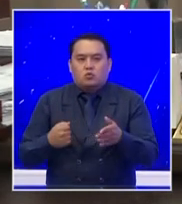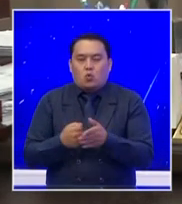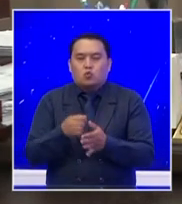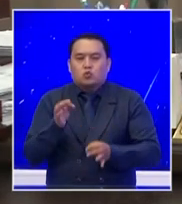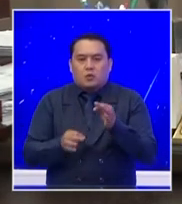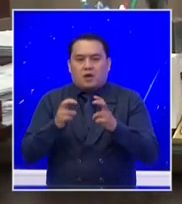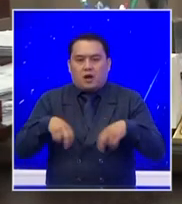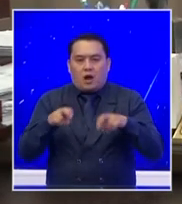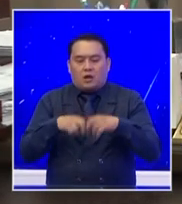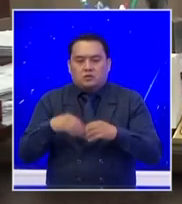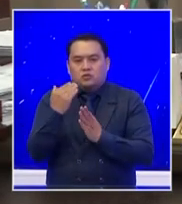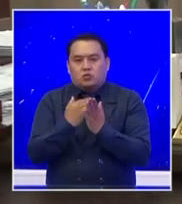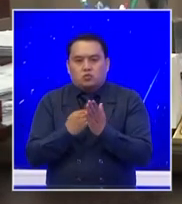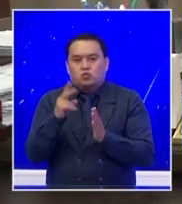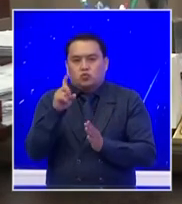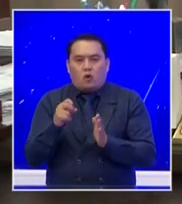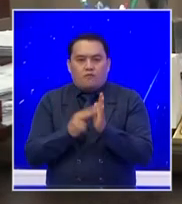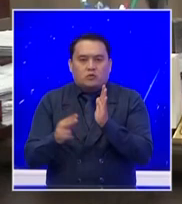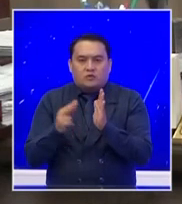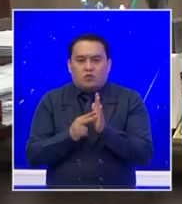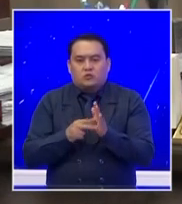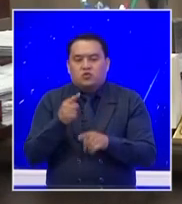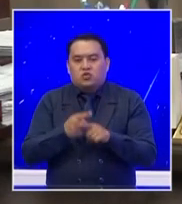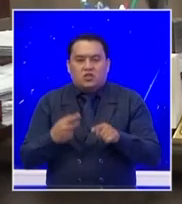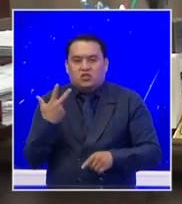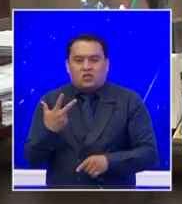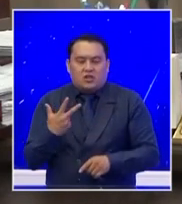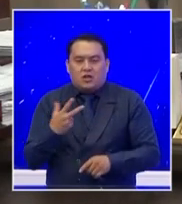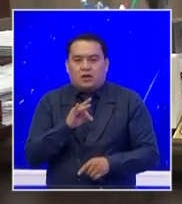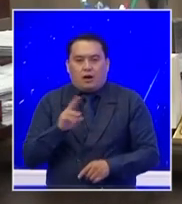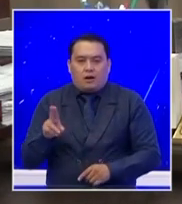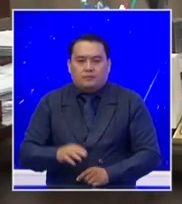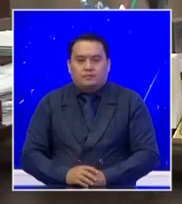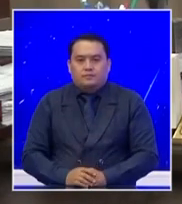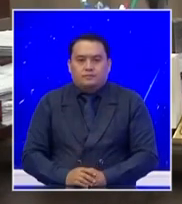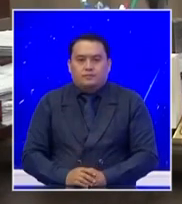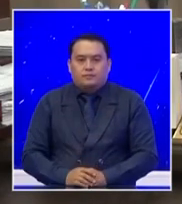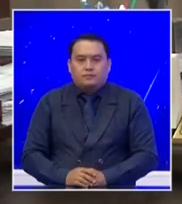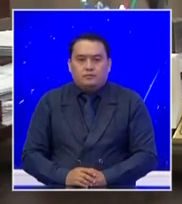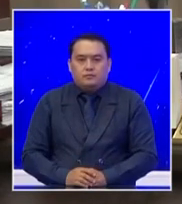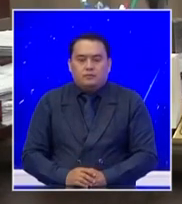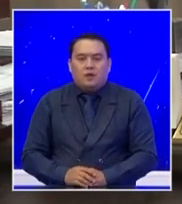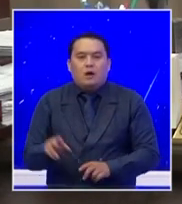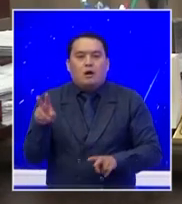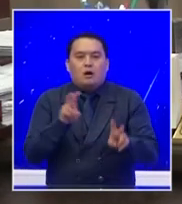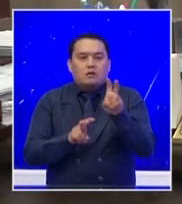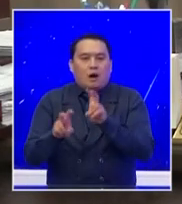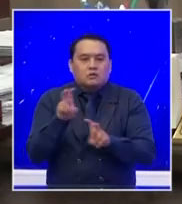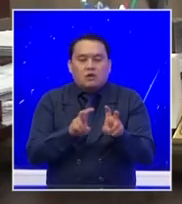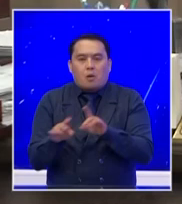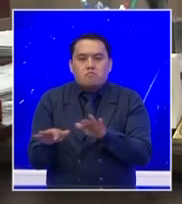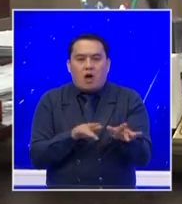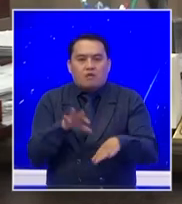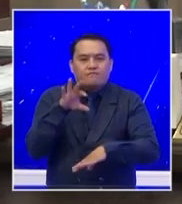досудебное расследование по статье 188, часть 3 Уголовного кодекса Республики Казахстан. В ходе расследования уголовного дела